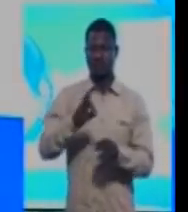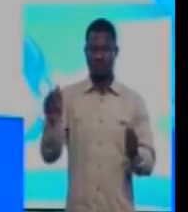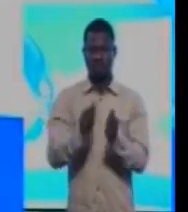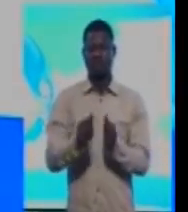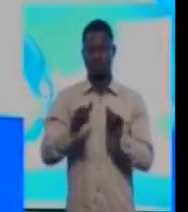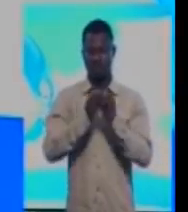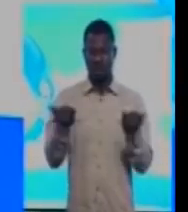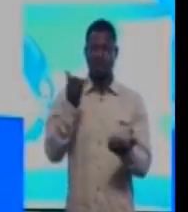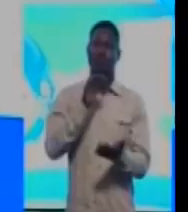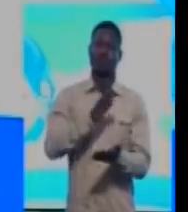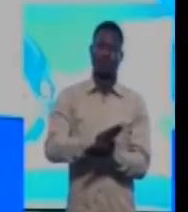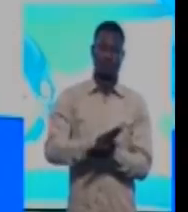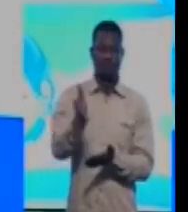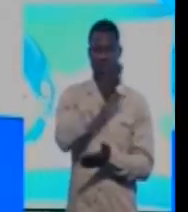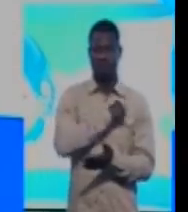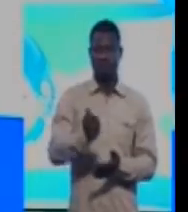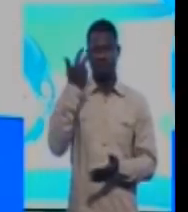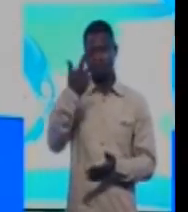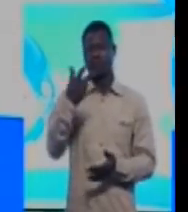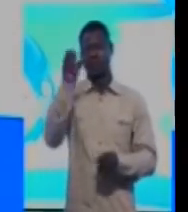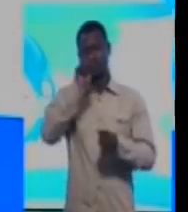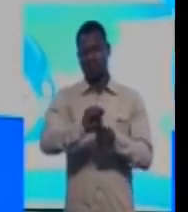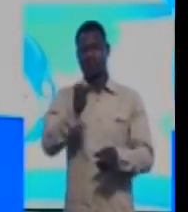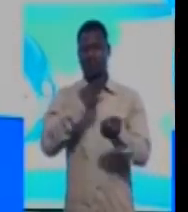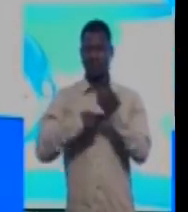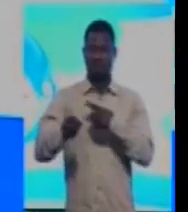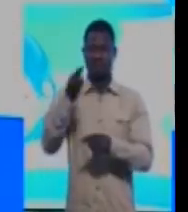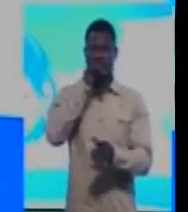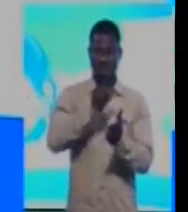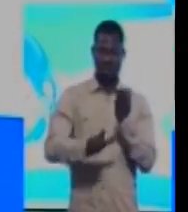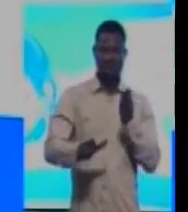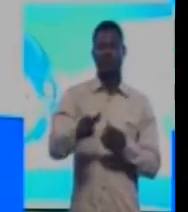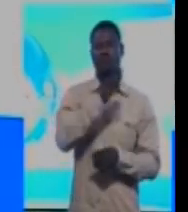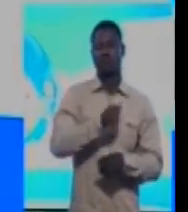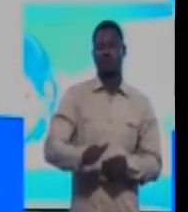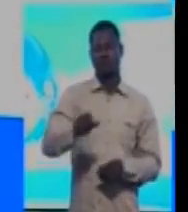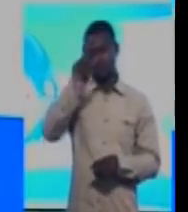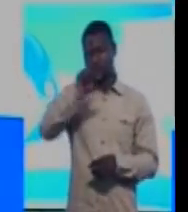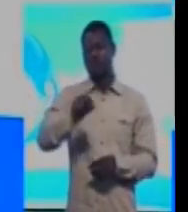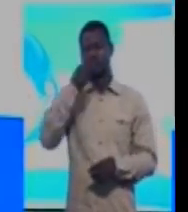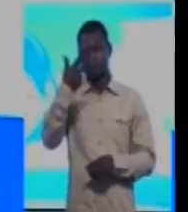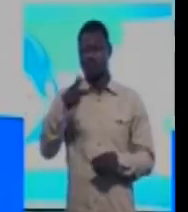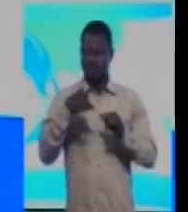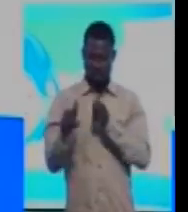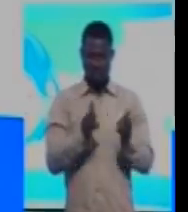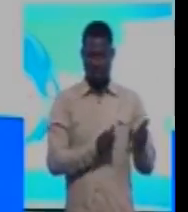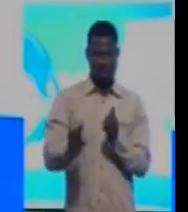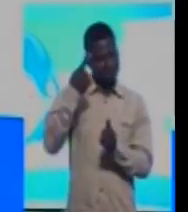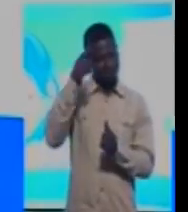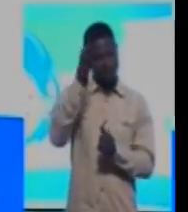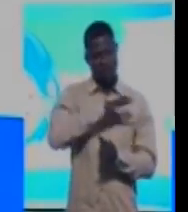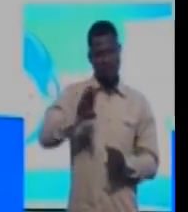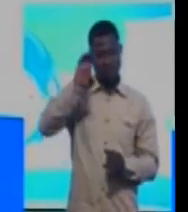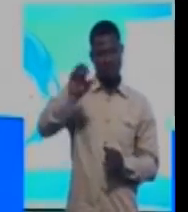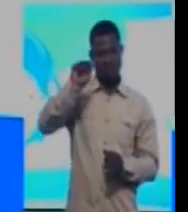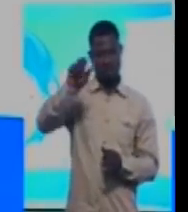de la place. Trois sujets y reviennent. La liste des 23 joueurs aux éliminatoires de la Coupe d'Afrique des Nations 2021,